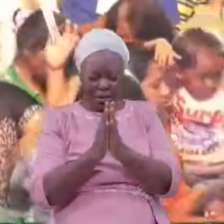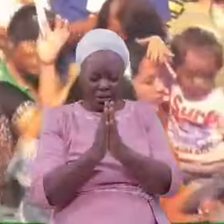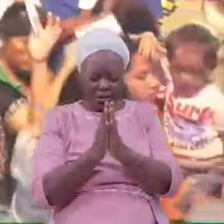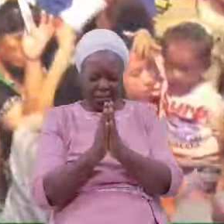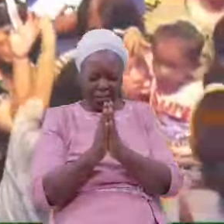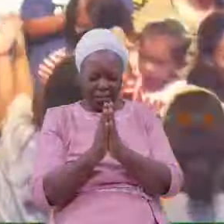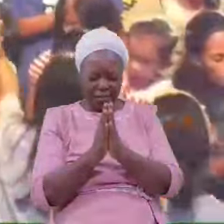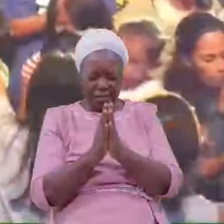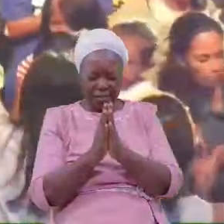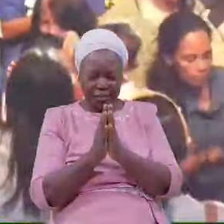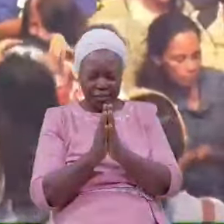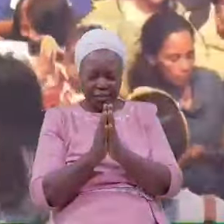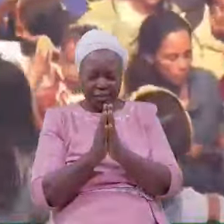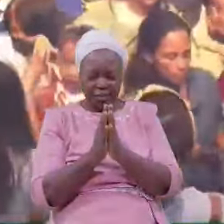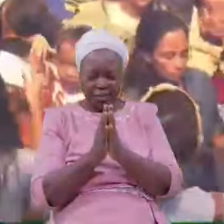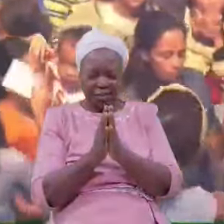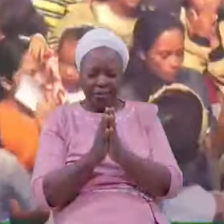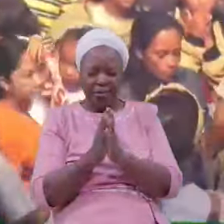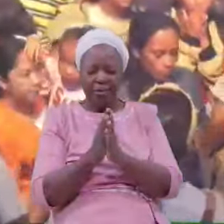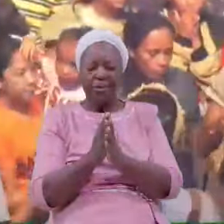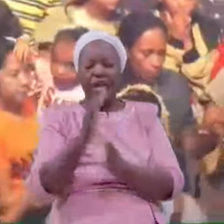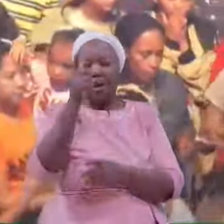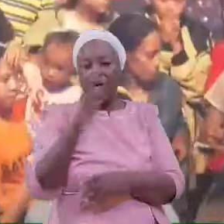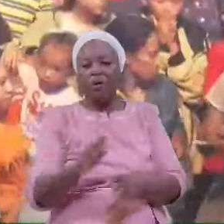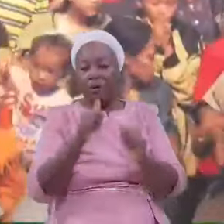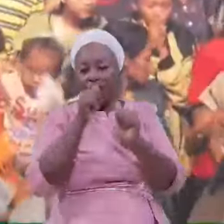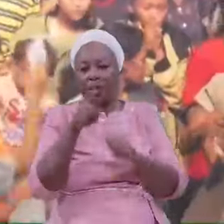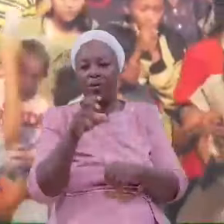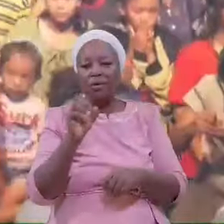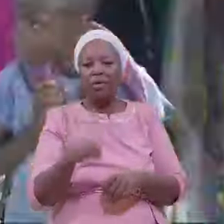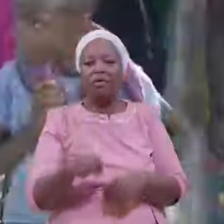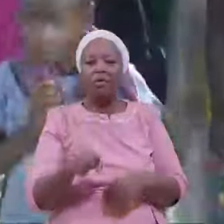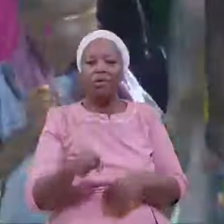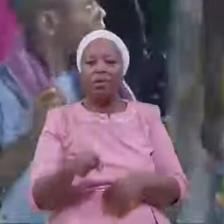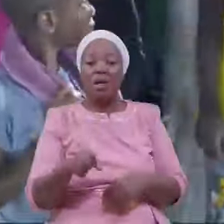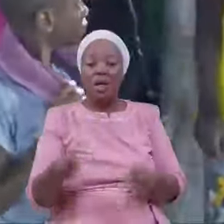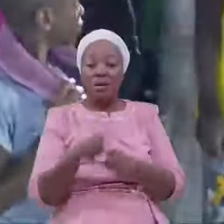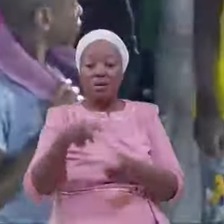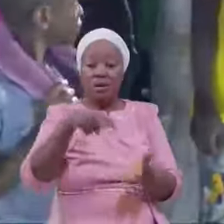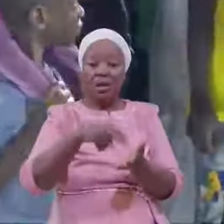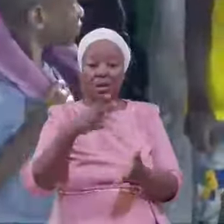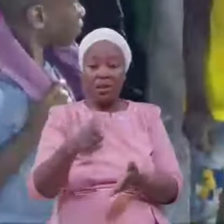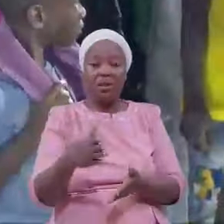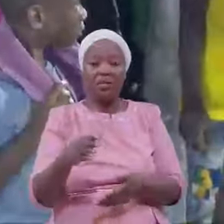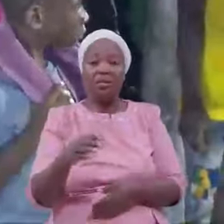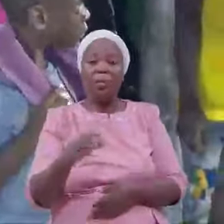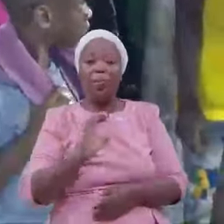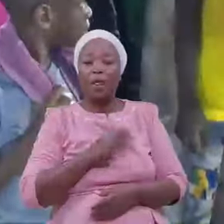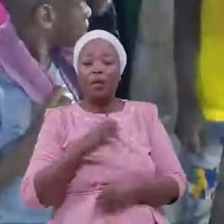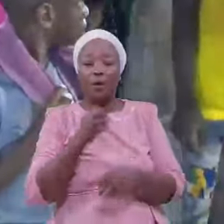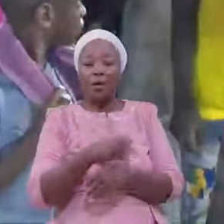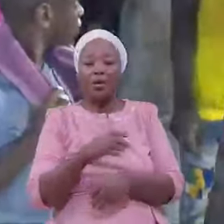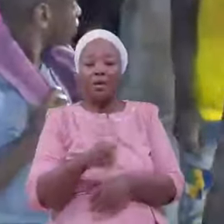Amen. God bless you. Pagpalain kayo ng Panginoon. There. Manatili po tayong nakatayo. And give